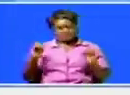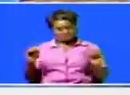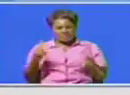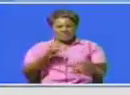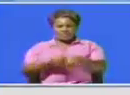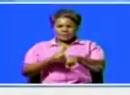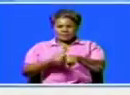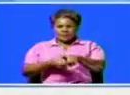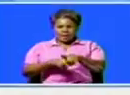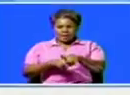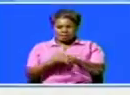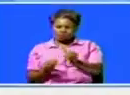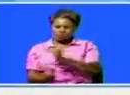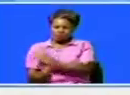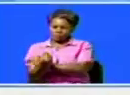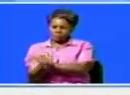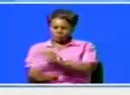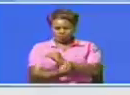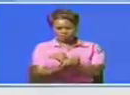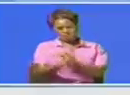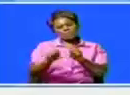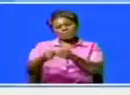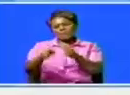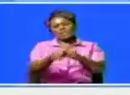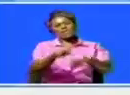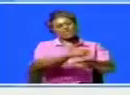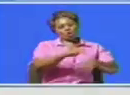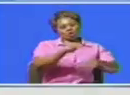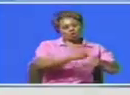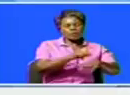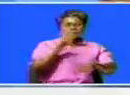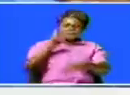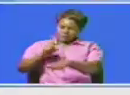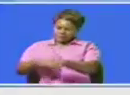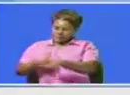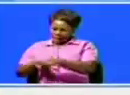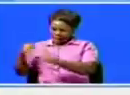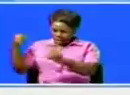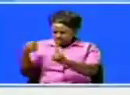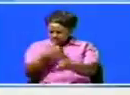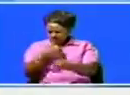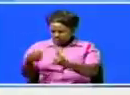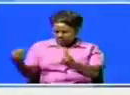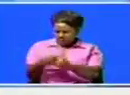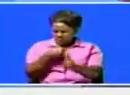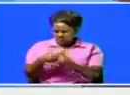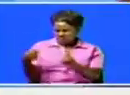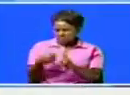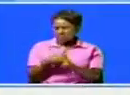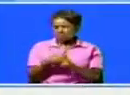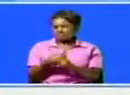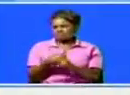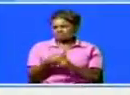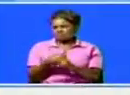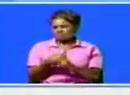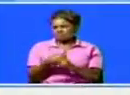Tunapofanya ufisadi, hiyo ni kubomoa taifa letu. Tunapofanya vurugu, hali ya